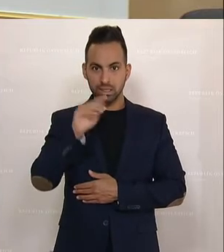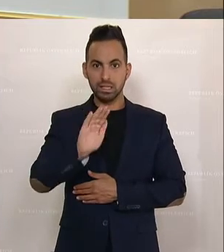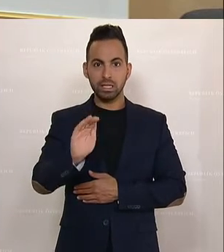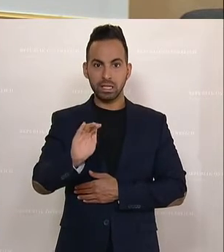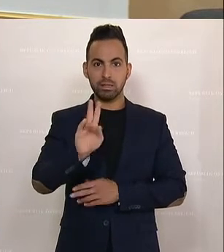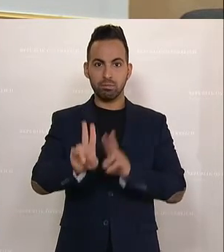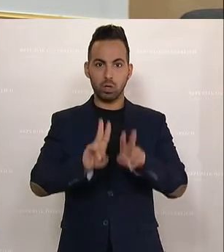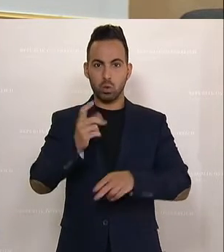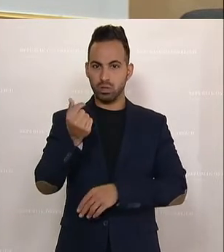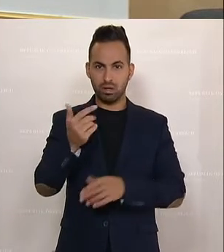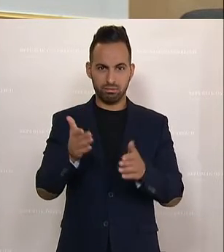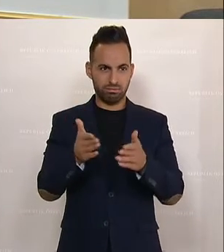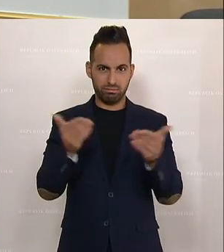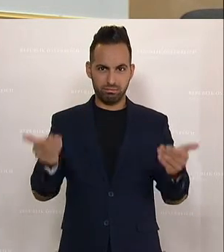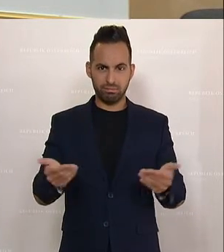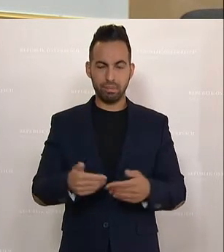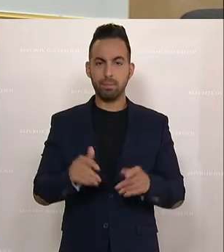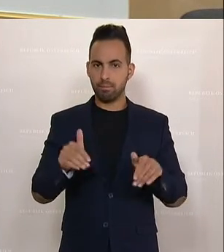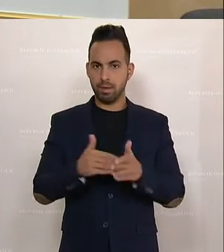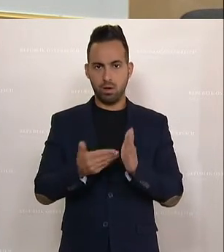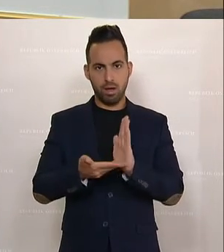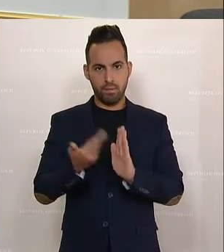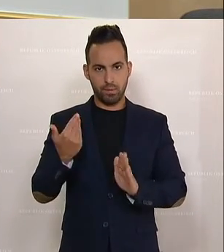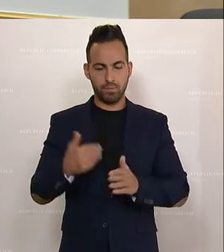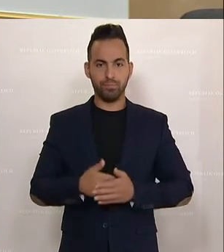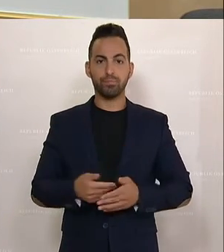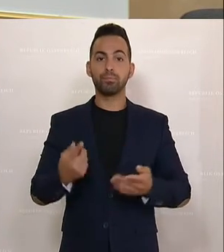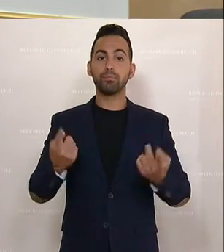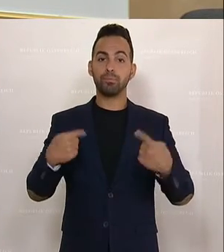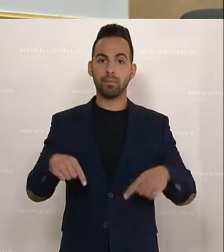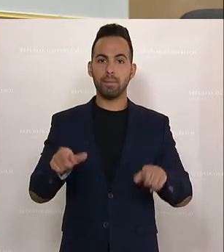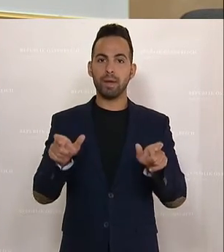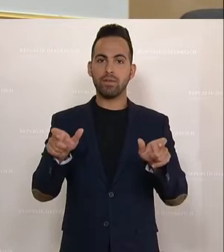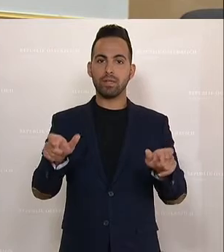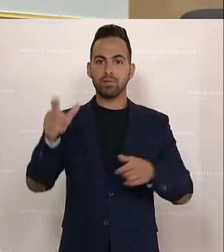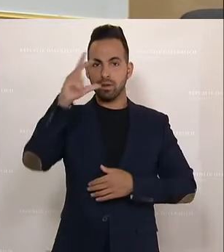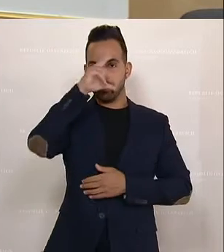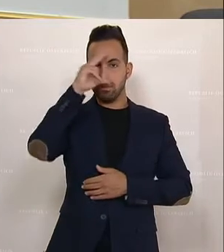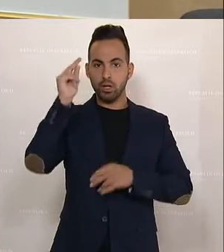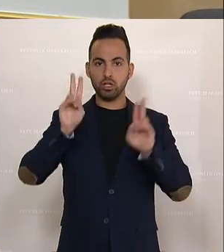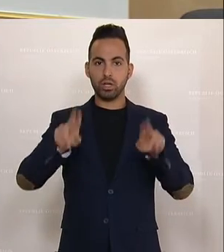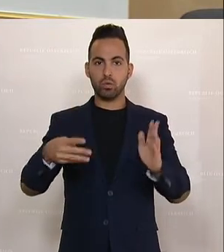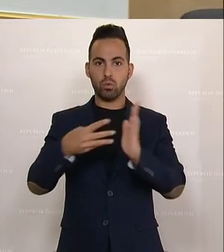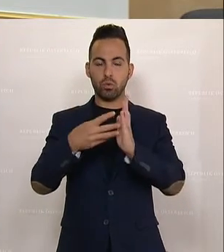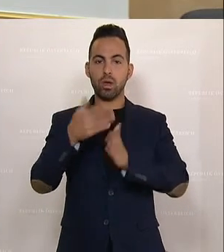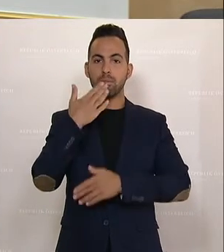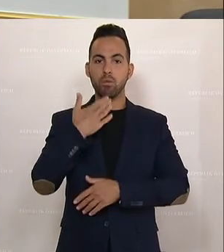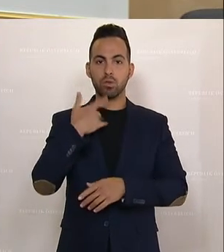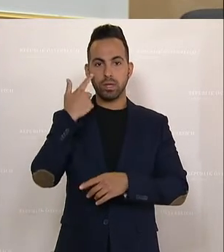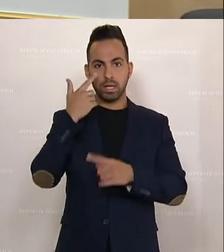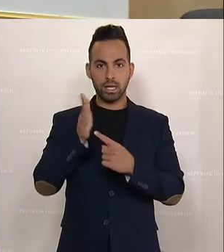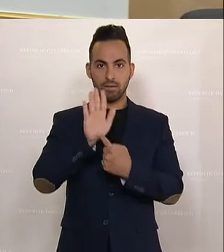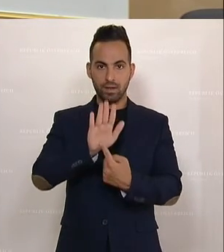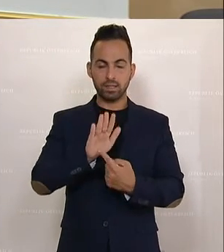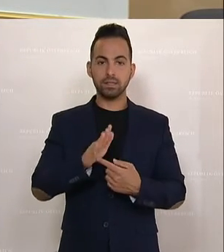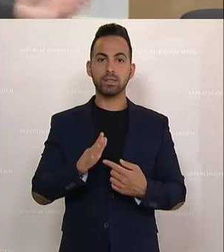unbedingt behoben. In der präventiven Menschenrechtskontrolle möchte ich darauf hinweisen, dass